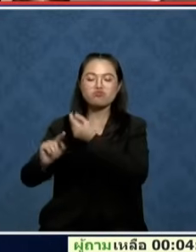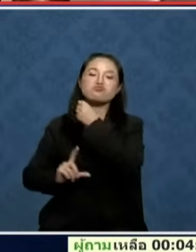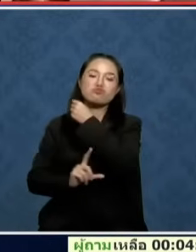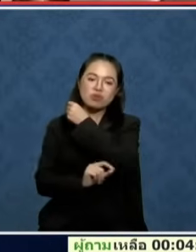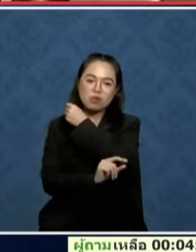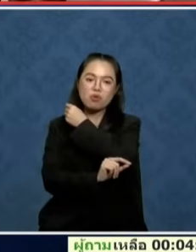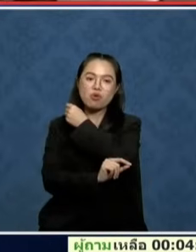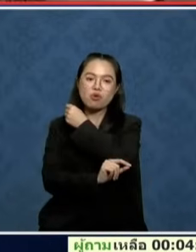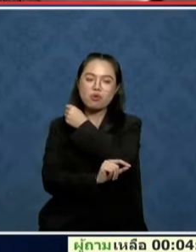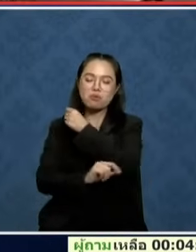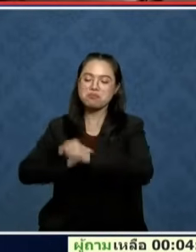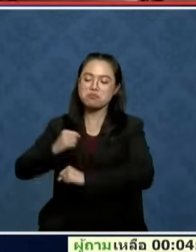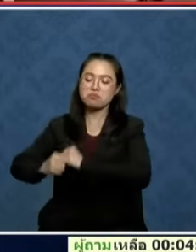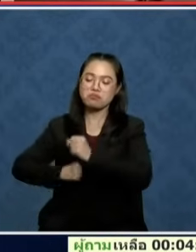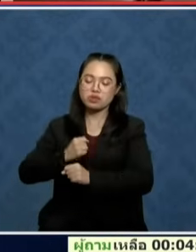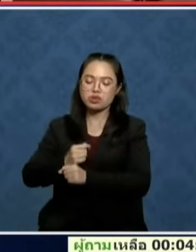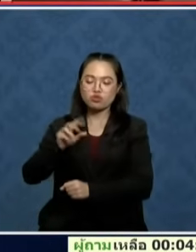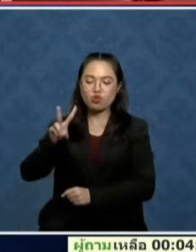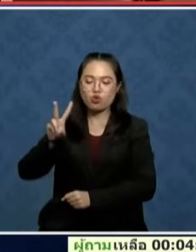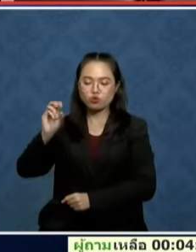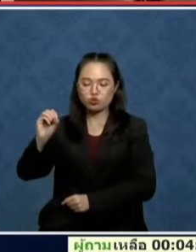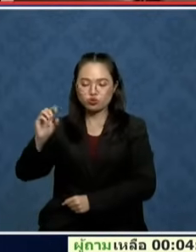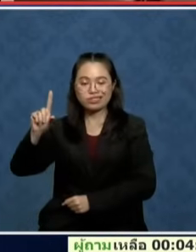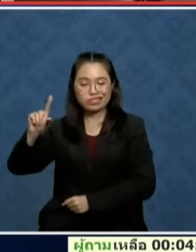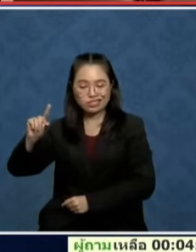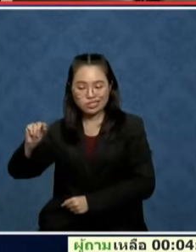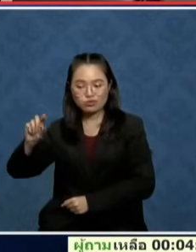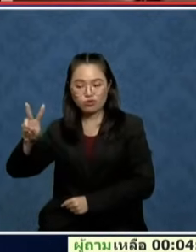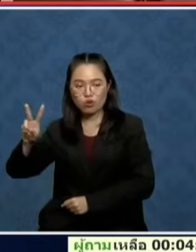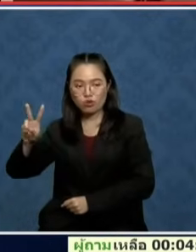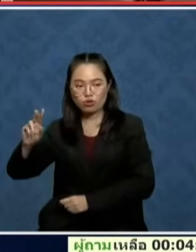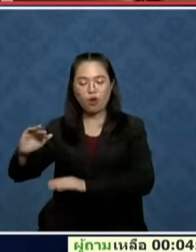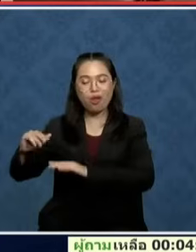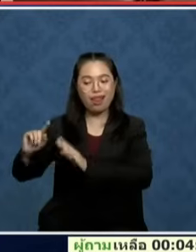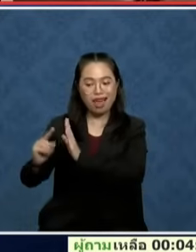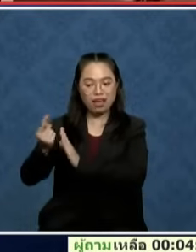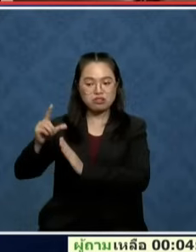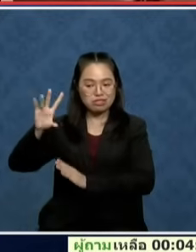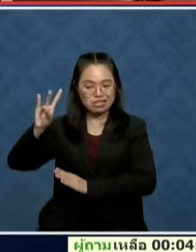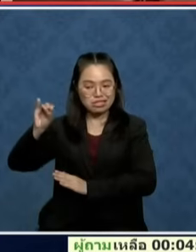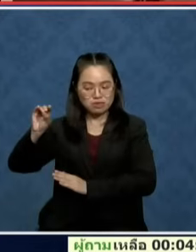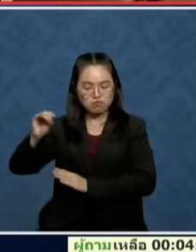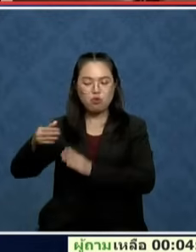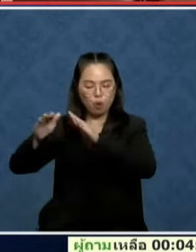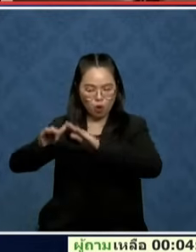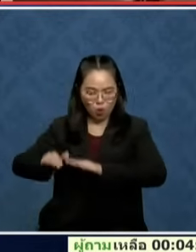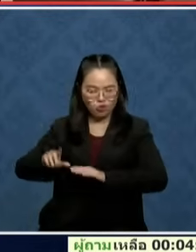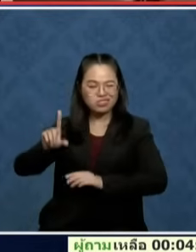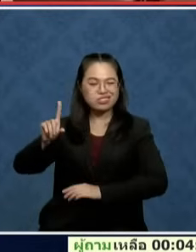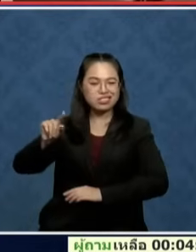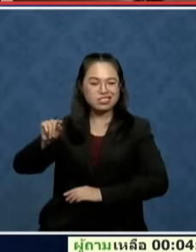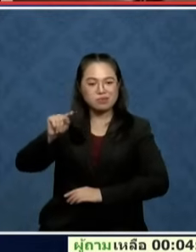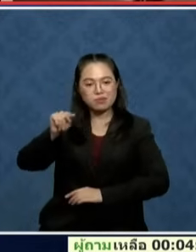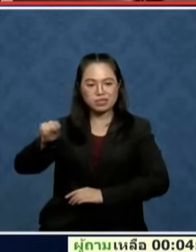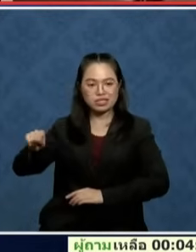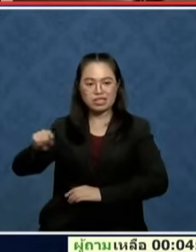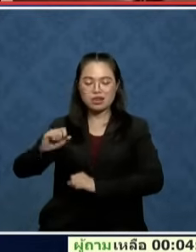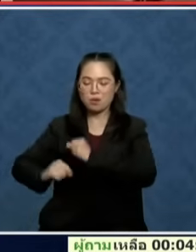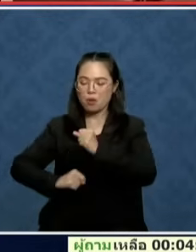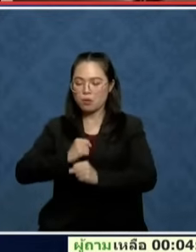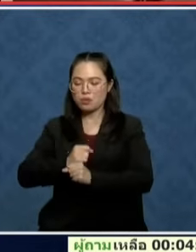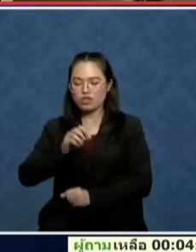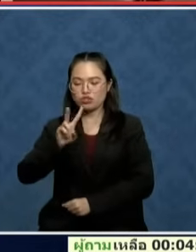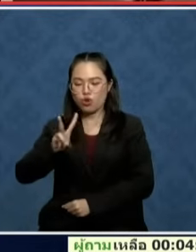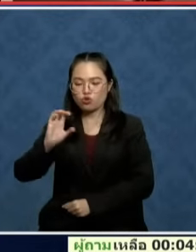ร์ในปี2022จากเดิมสัดส่วนกว่า 70% นะครับเหลือเพียง 20% ในไตรมาสแรกของปี